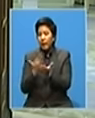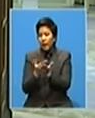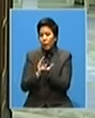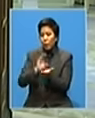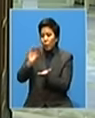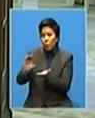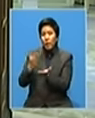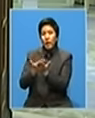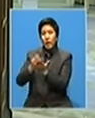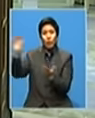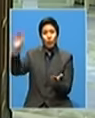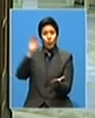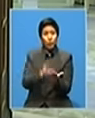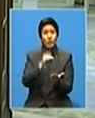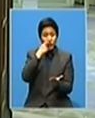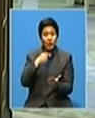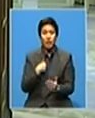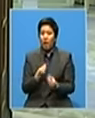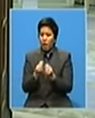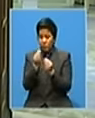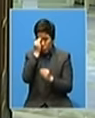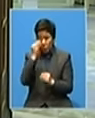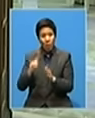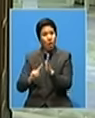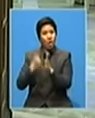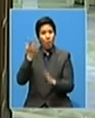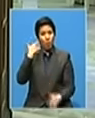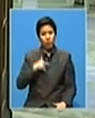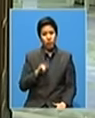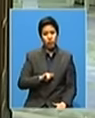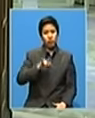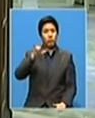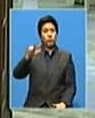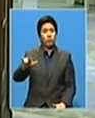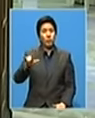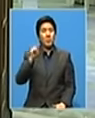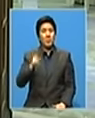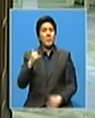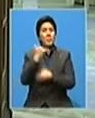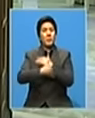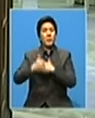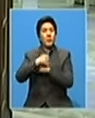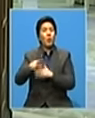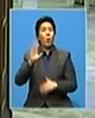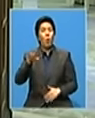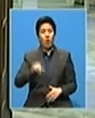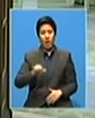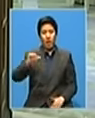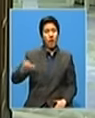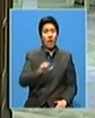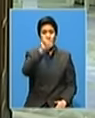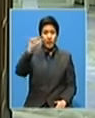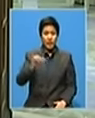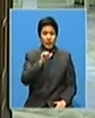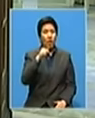ต่างๆเราให้ความสำคัญทุกประเทศนะครับสำหรับประเทศญี่ปุ่นนั้นก็เป็นประเทศแรกที่ผมเดินทางไปในฐานะที่เป็นประเทศประชาธิปไตยของอาเซียนแบบตะวันต